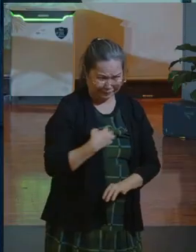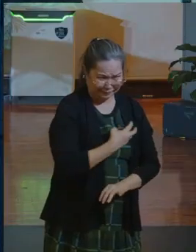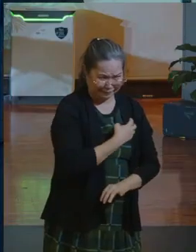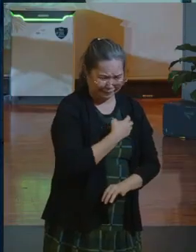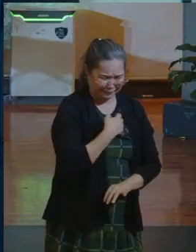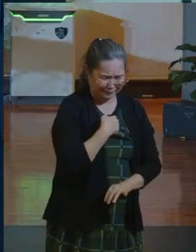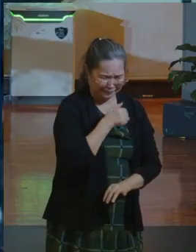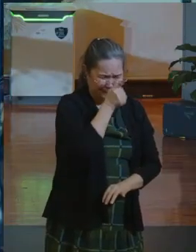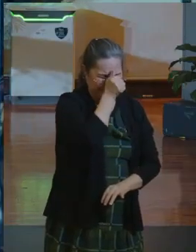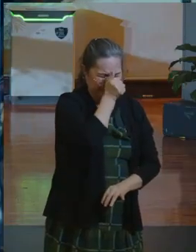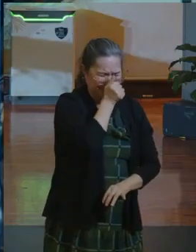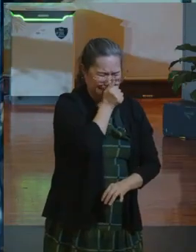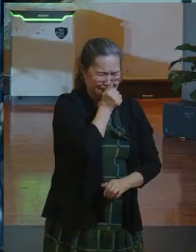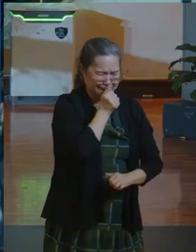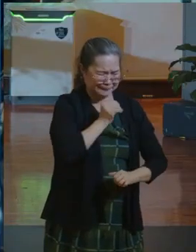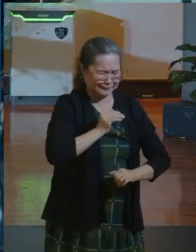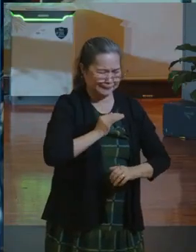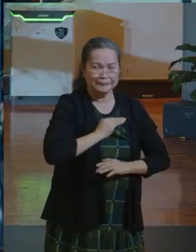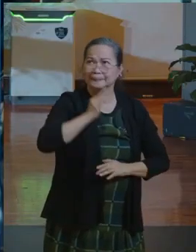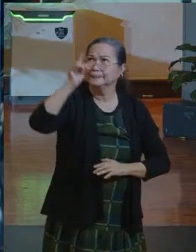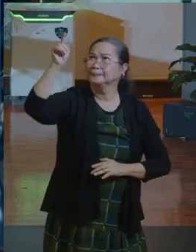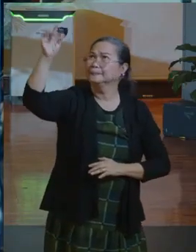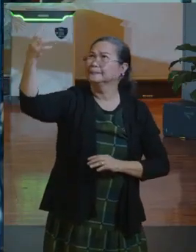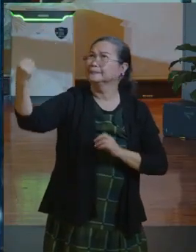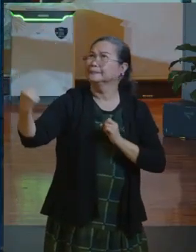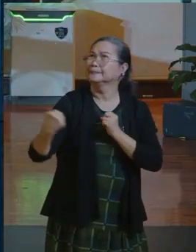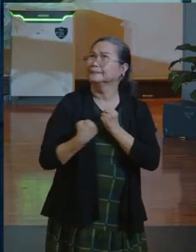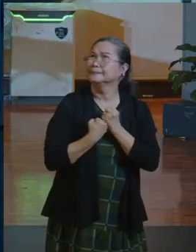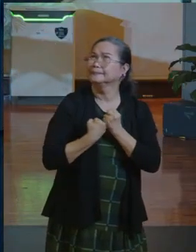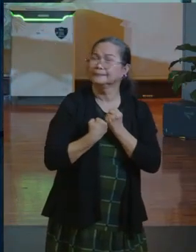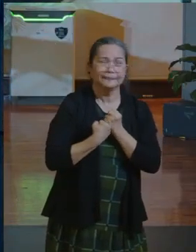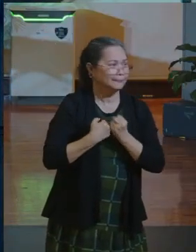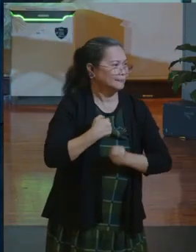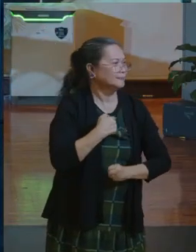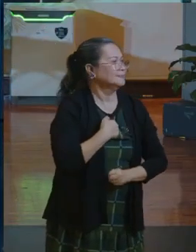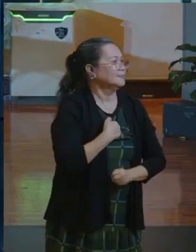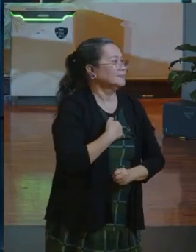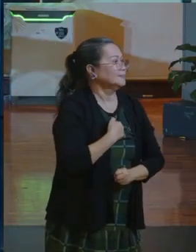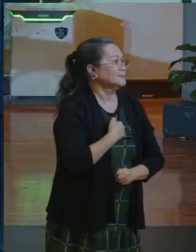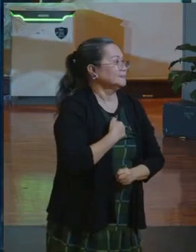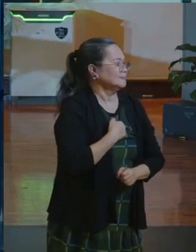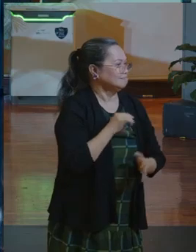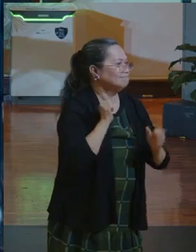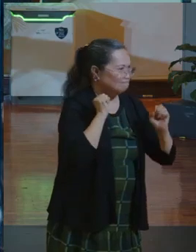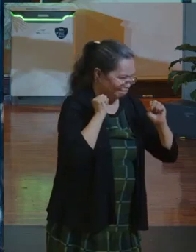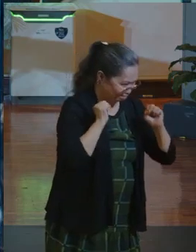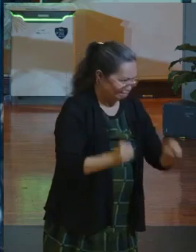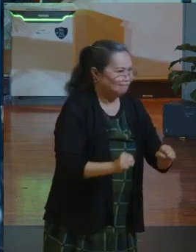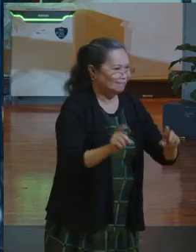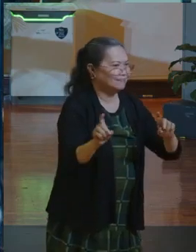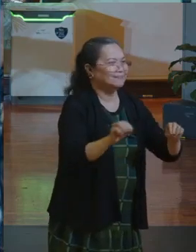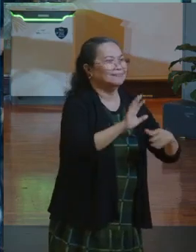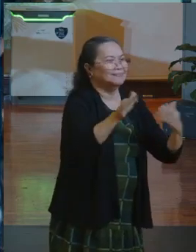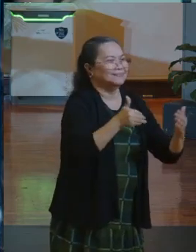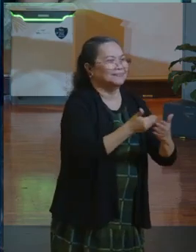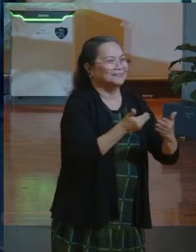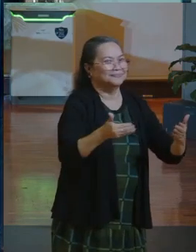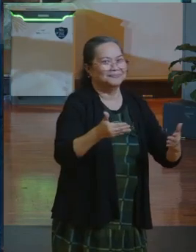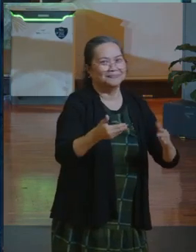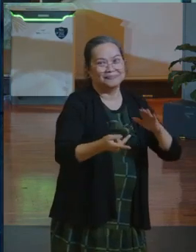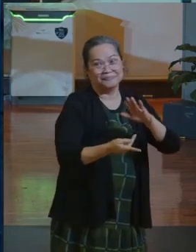natututong maging kontento sa ibinibigay sa atin ng Panginoon. I can do all things, sabi ni